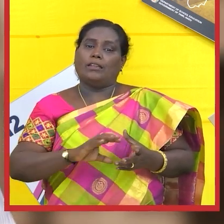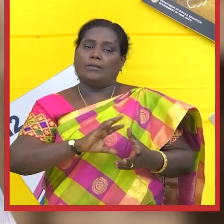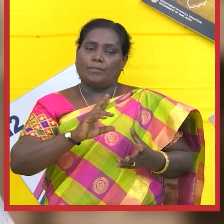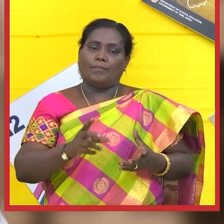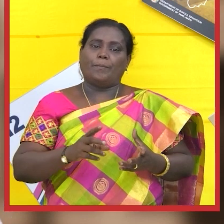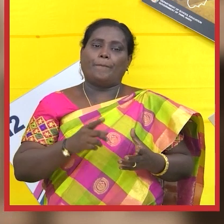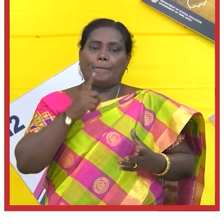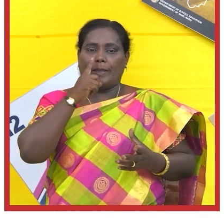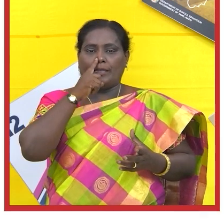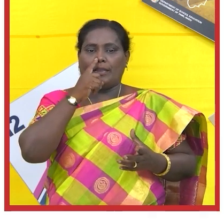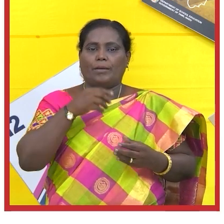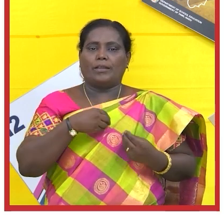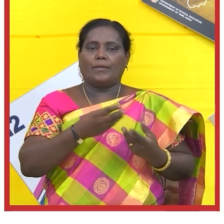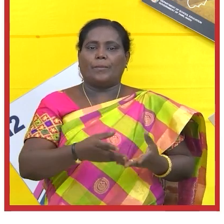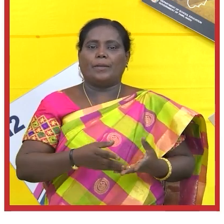மாநாட்டிலே வழங்கப்பட்டது.